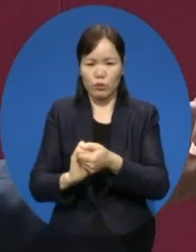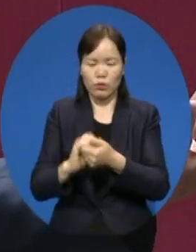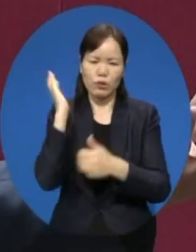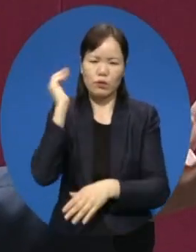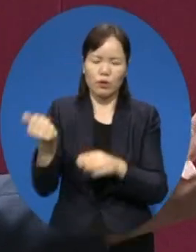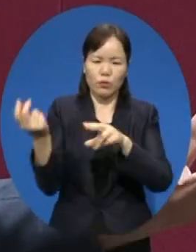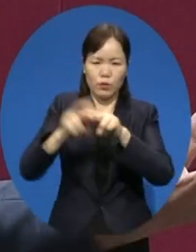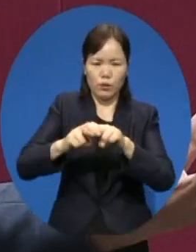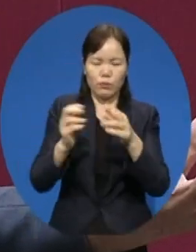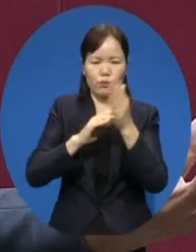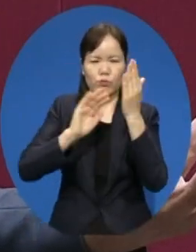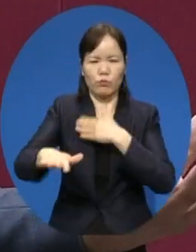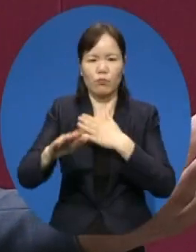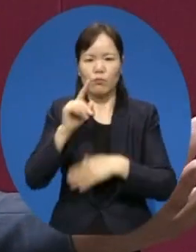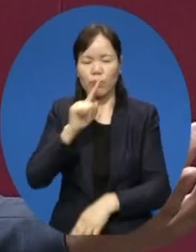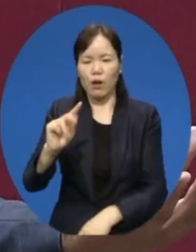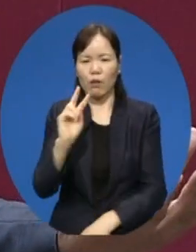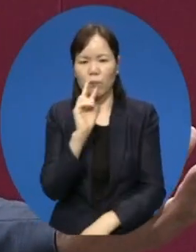말 180도 바꿉니까?